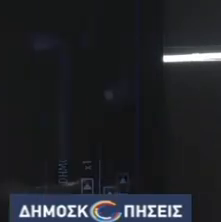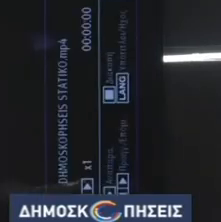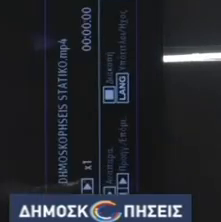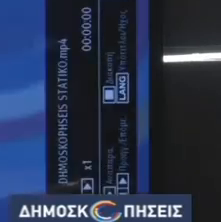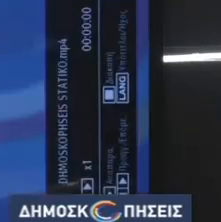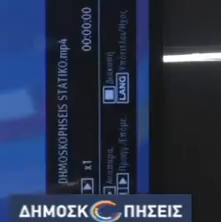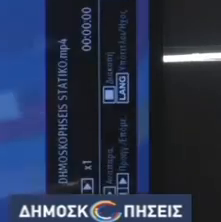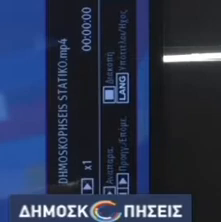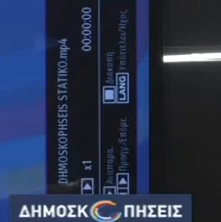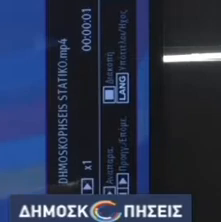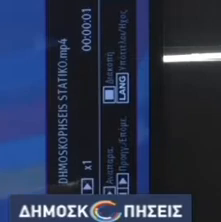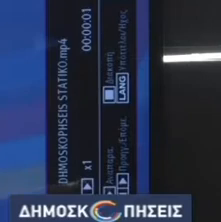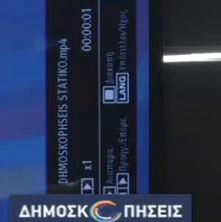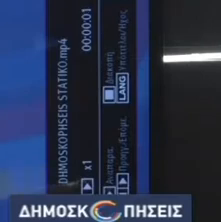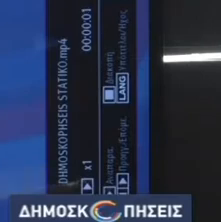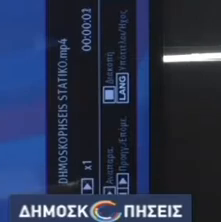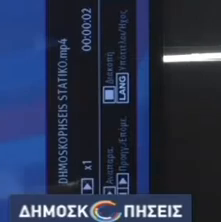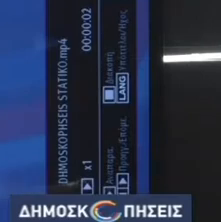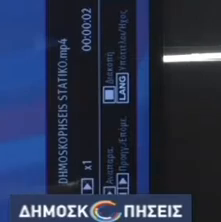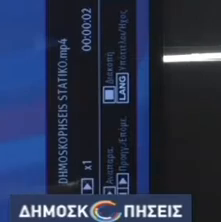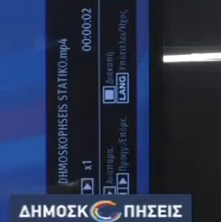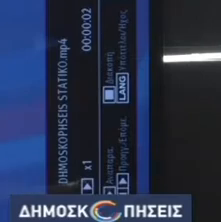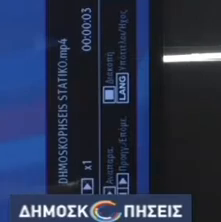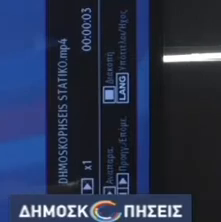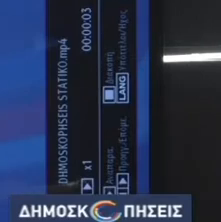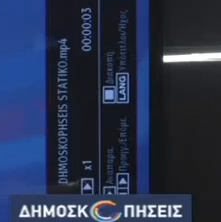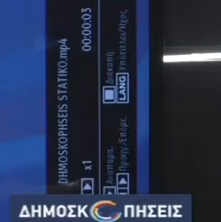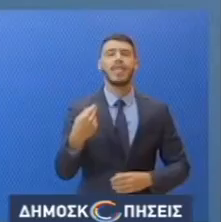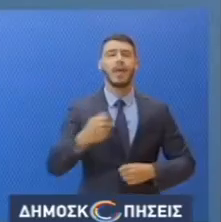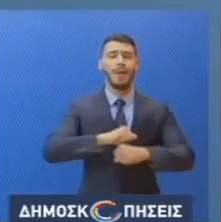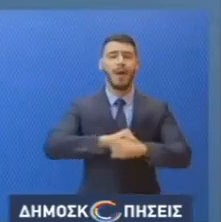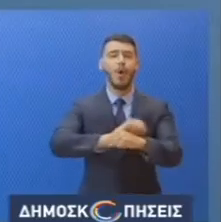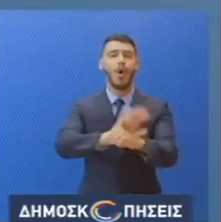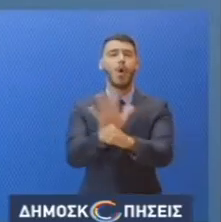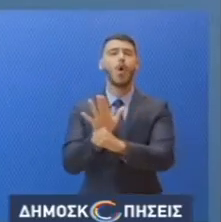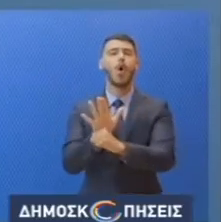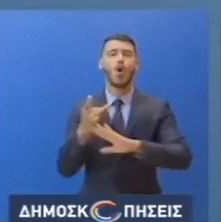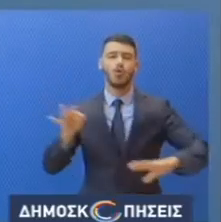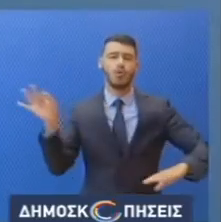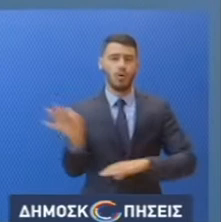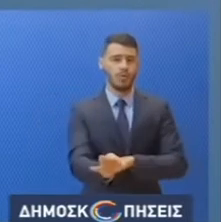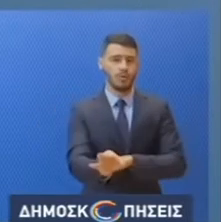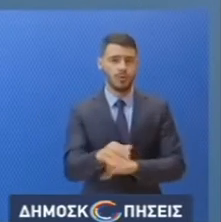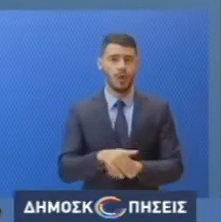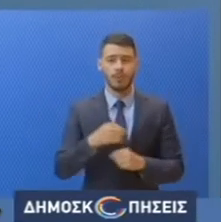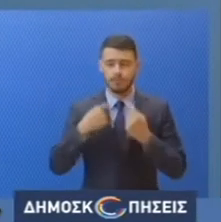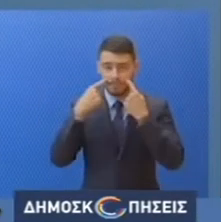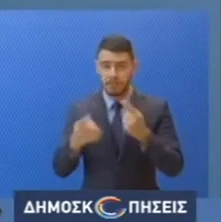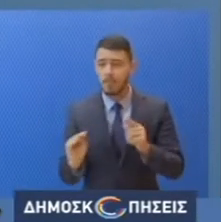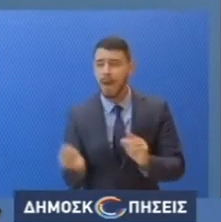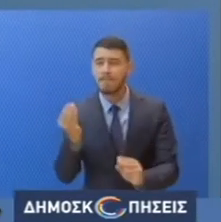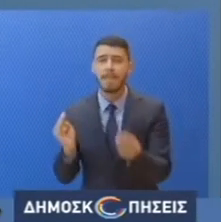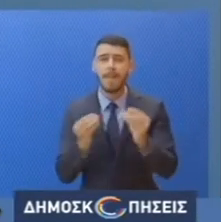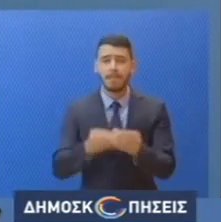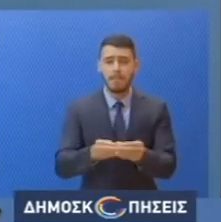της εξάπλωσης του κορονοϊού. Να δούμε το συγκεκριμένο απόσπασμα. Η αύξηση τόσο των εισαγόμενων όσο και των